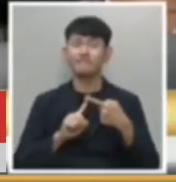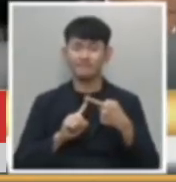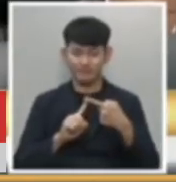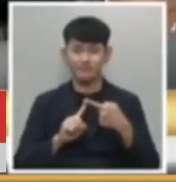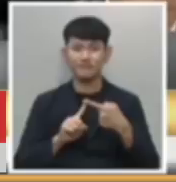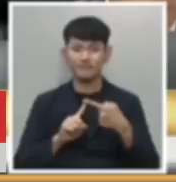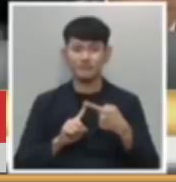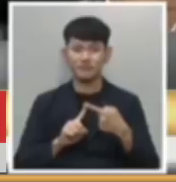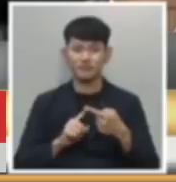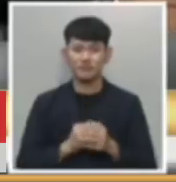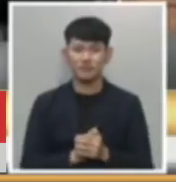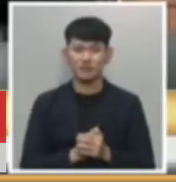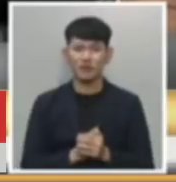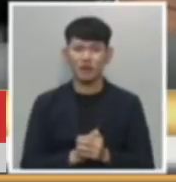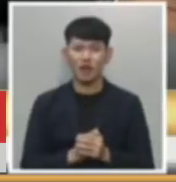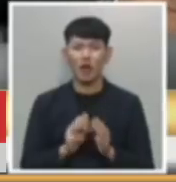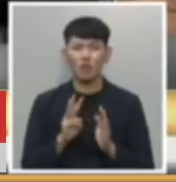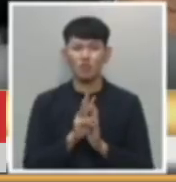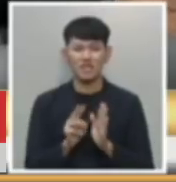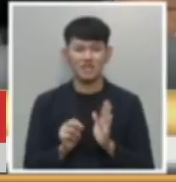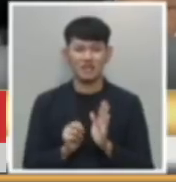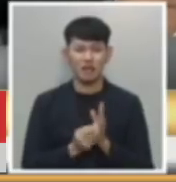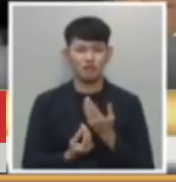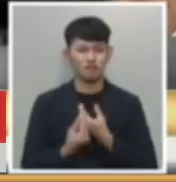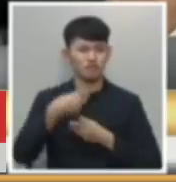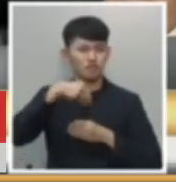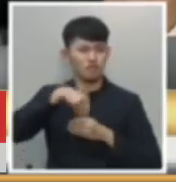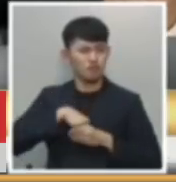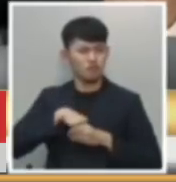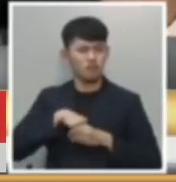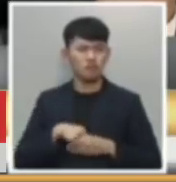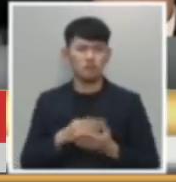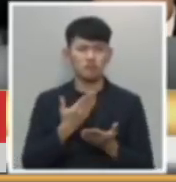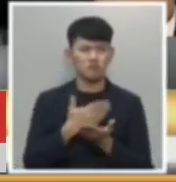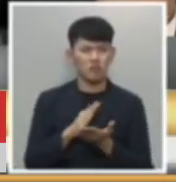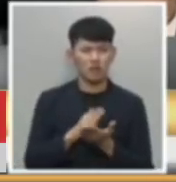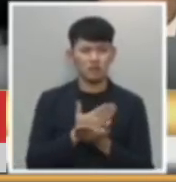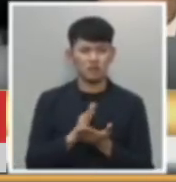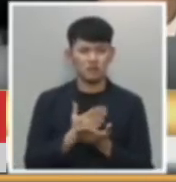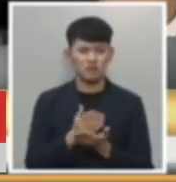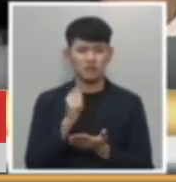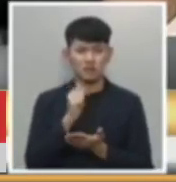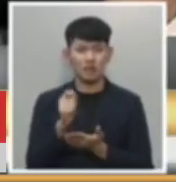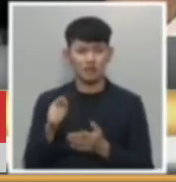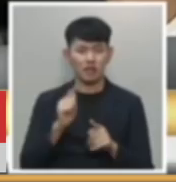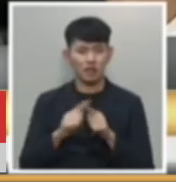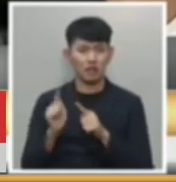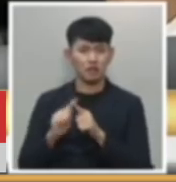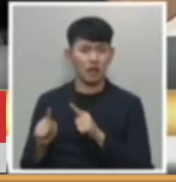ม่มีวินัยทางด้านการเงินการคลังขออนุญาต